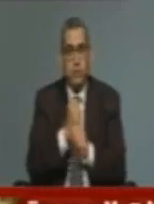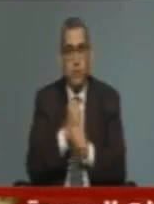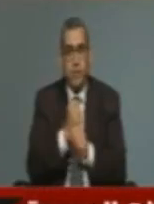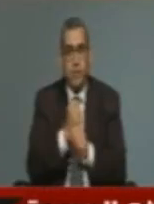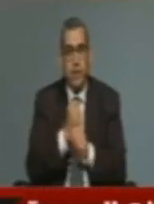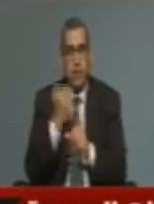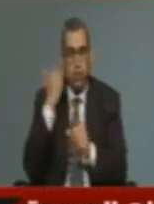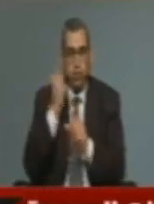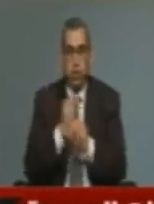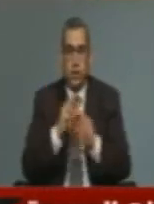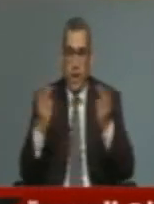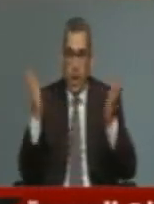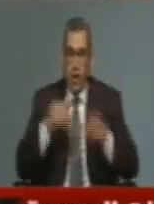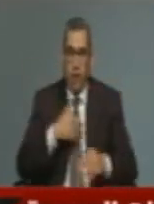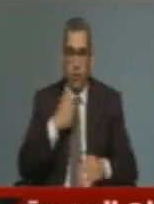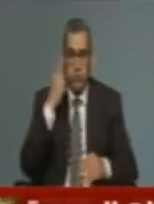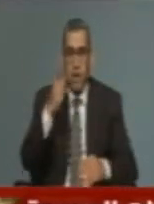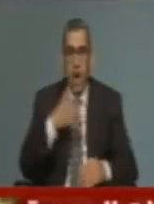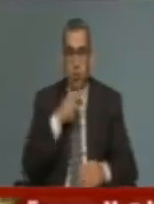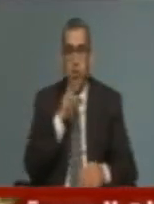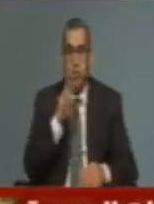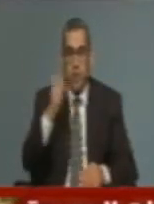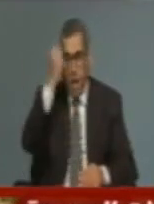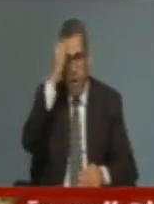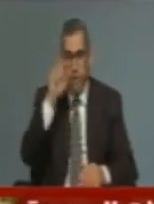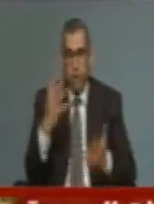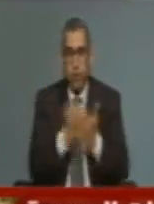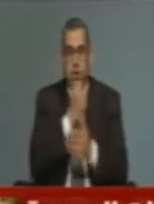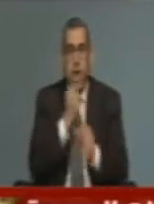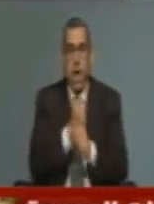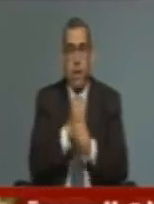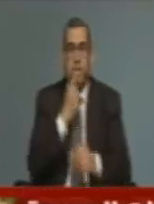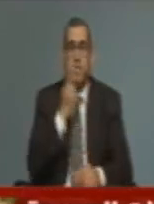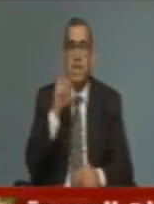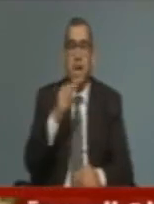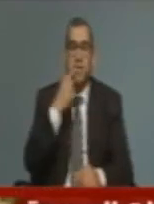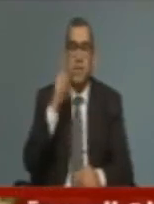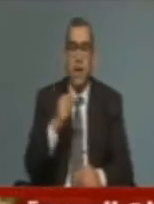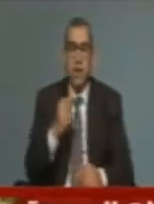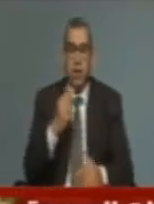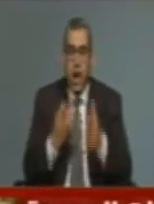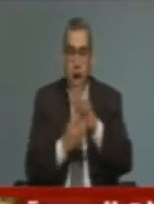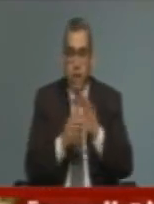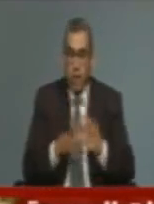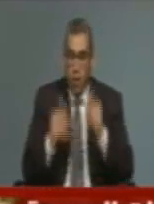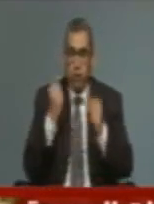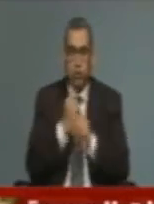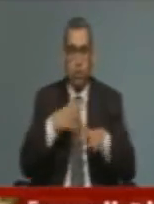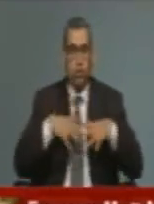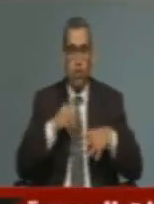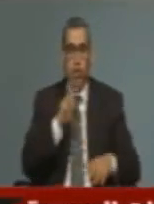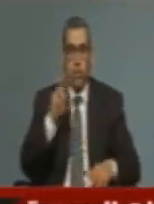شغل تاني. انت عايزة 700,000 فرصة عمل في السنة، دول هم بيتخرجوا من الكليات، مش كده دكتور مصطفى ولا